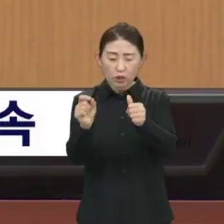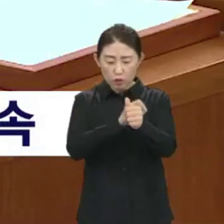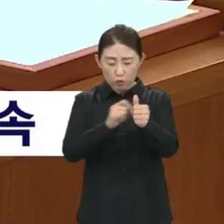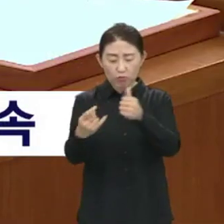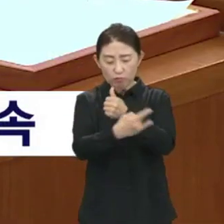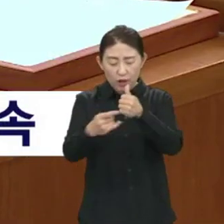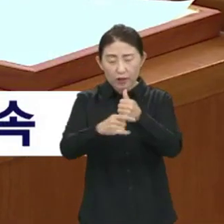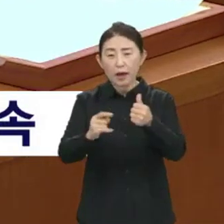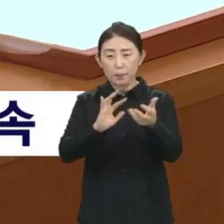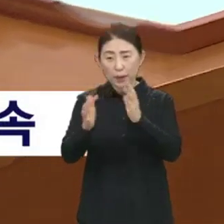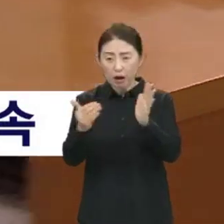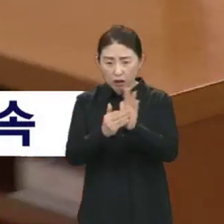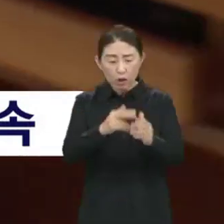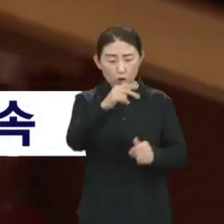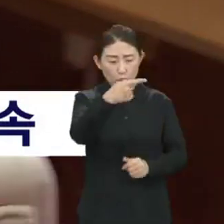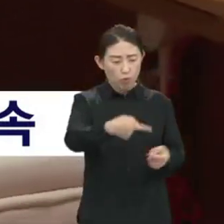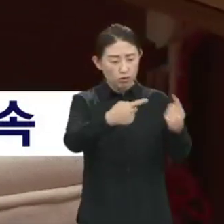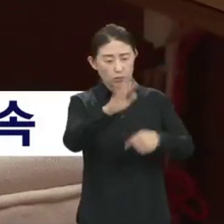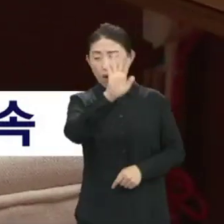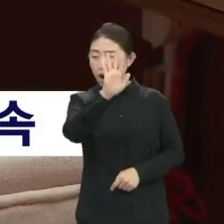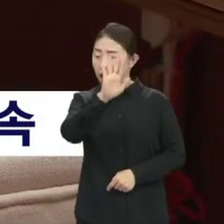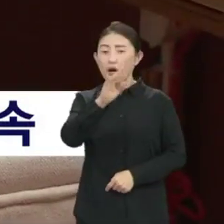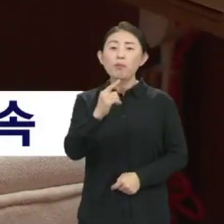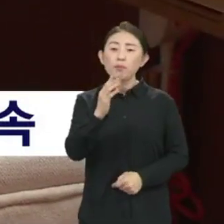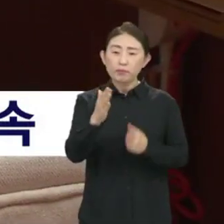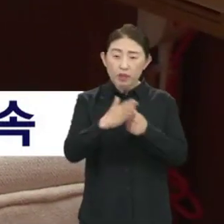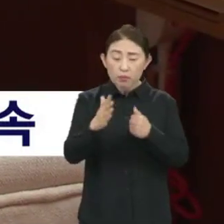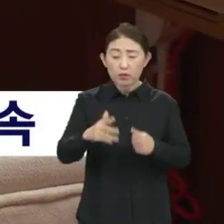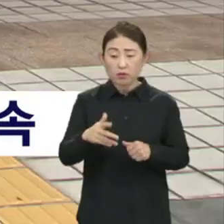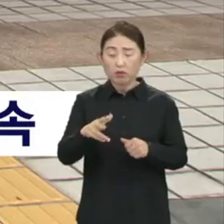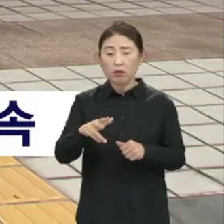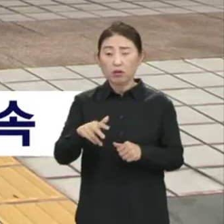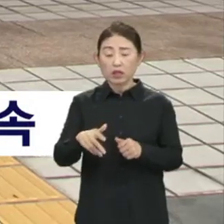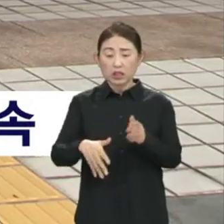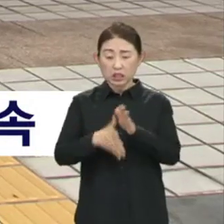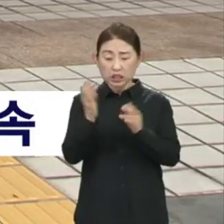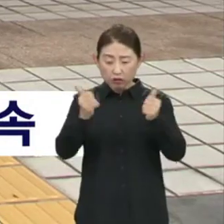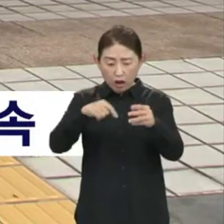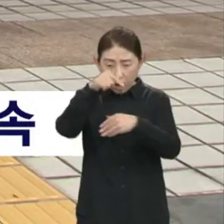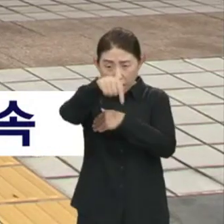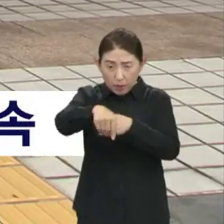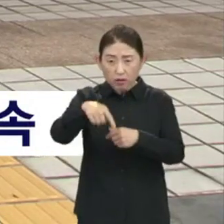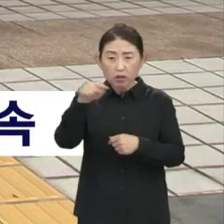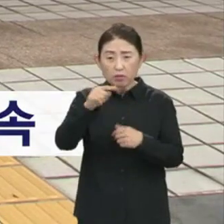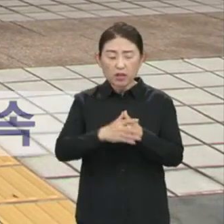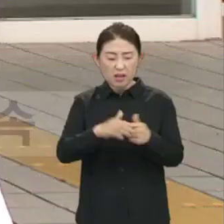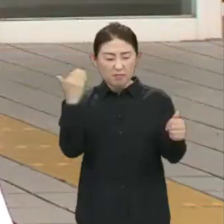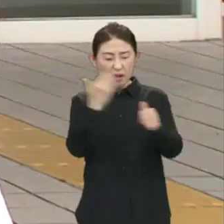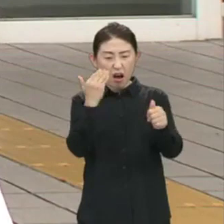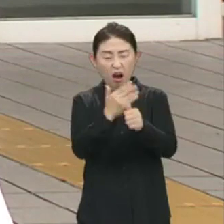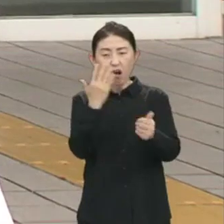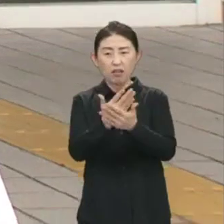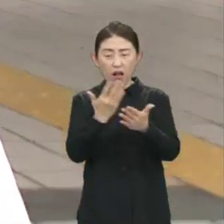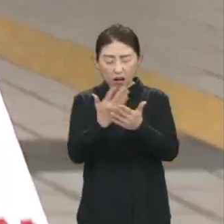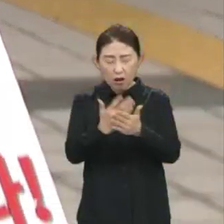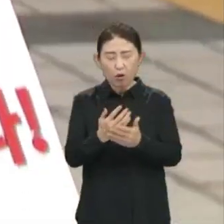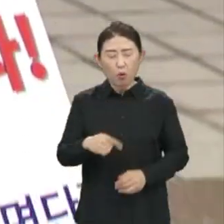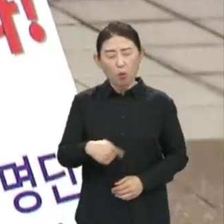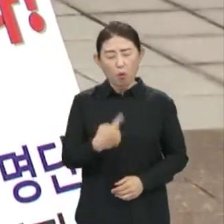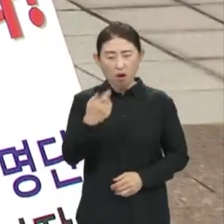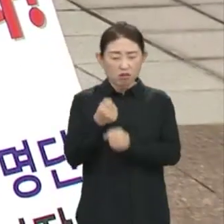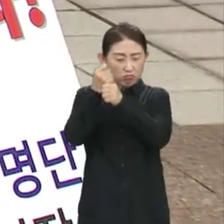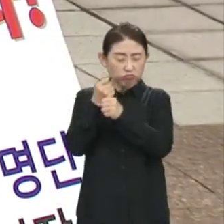송 의원이 출석을 거부한 가운데 시의회 앞에선 송 의원 제명을 촉구하는 시민단체들의 1인 시위가 일주일